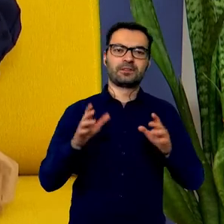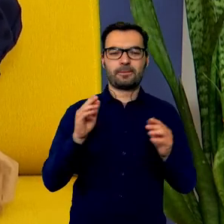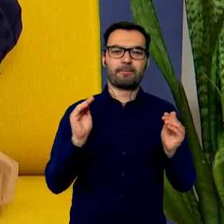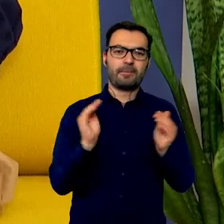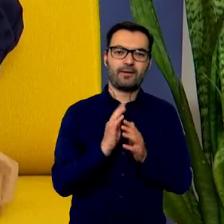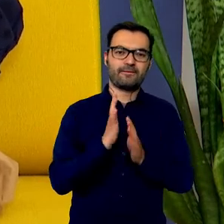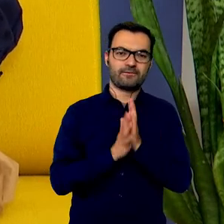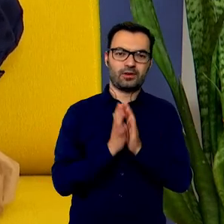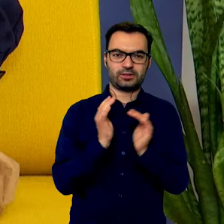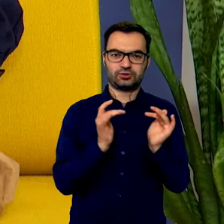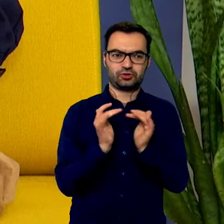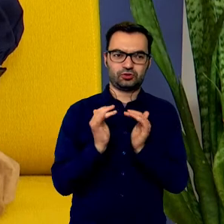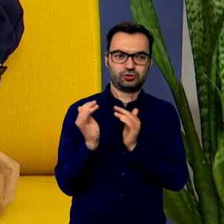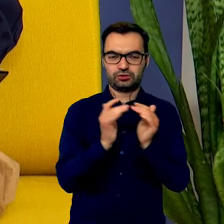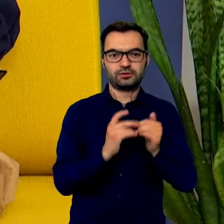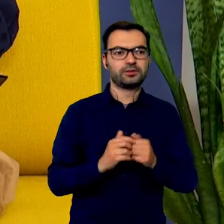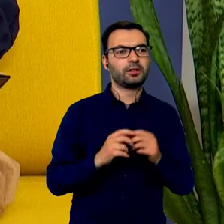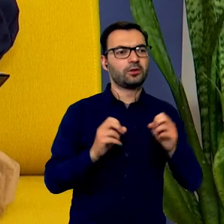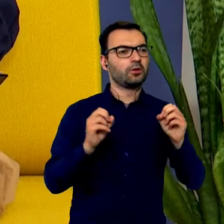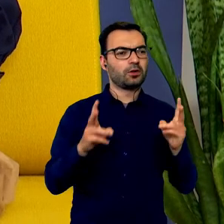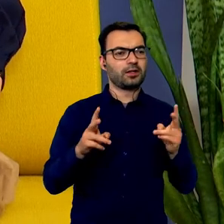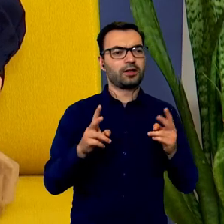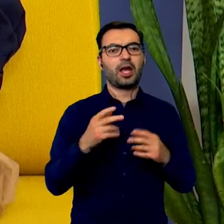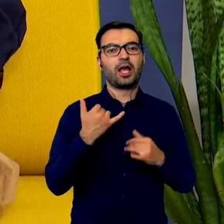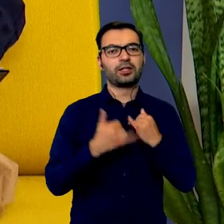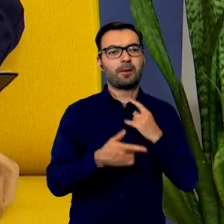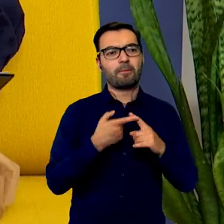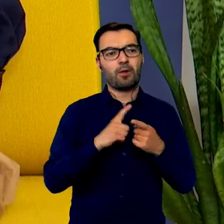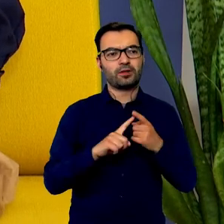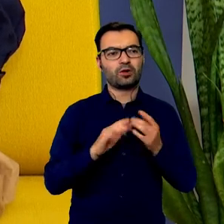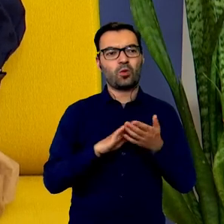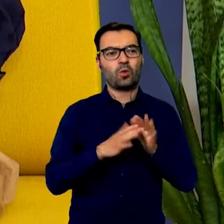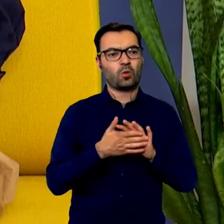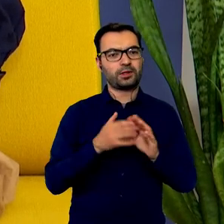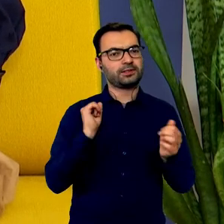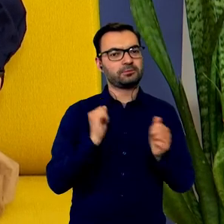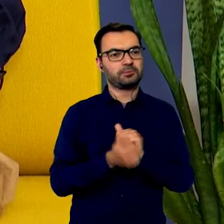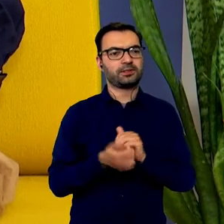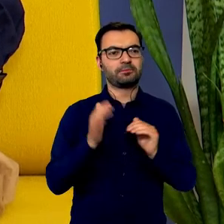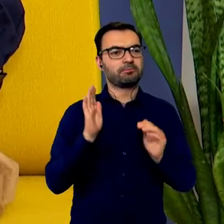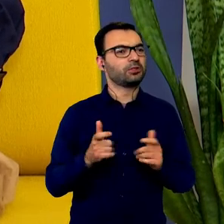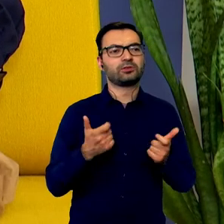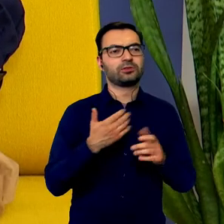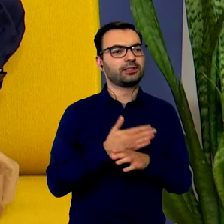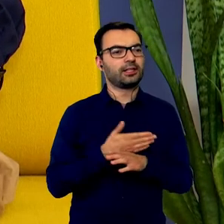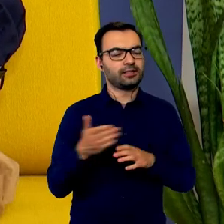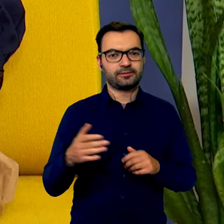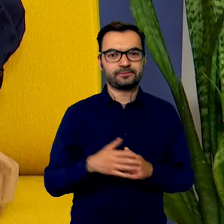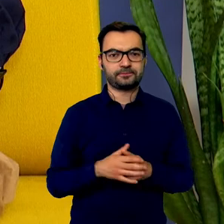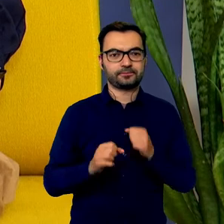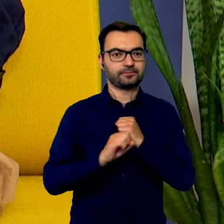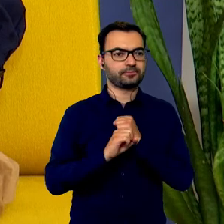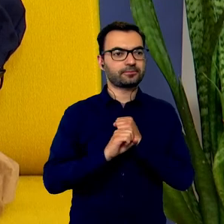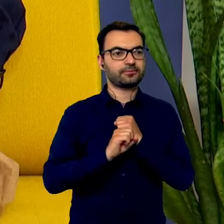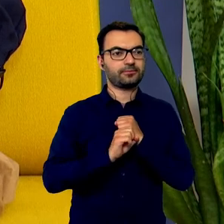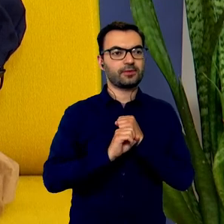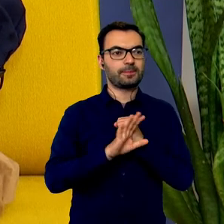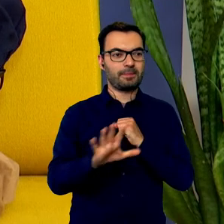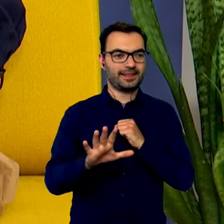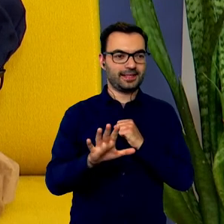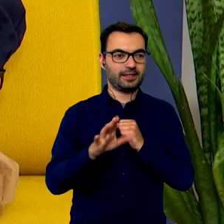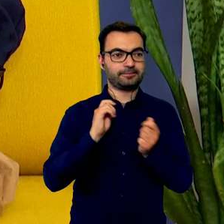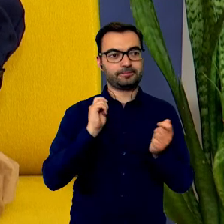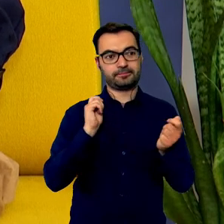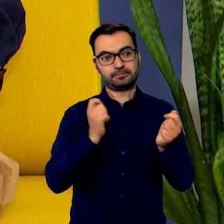wojenki. Więc co będzie, jeżeli układ polityczny się zmieni? Czy to, co z mediami publicznymi zostało